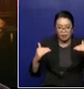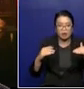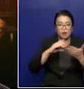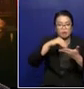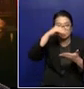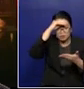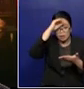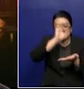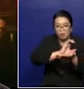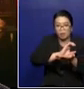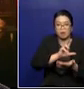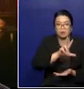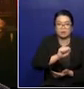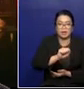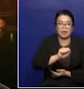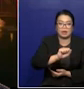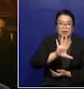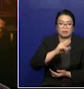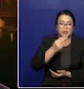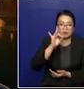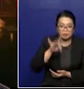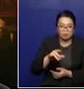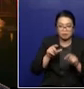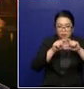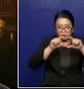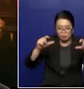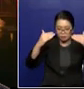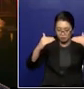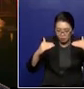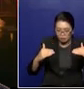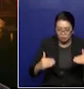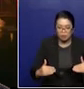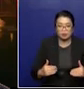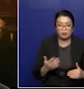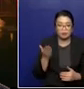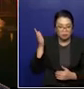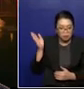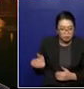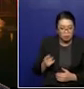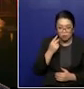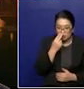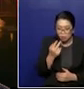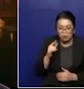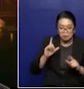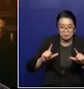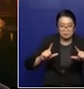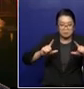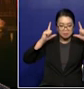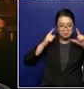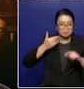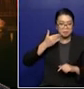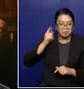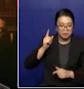10.9 5อันเนี่ยในสมัยรัฐบาลพลเอกประยุทธ์จึงโดดเด่นขึ้นมาได้งบกลางกระ